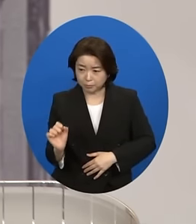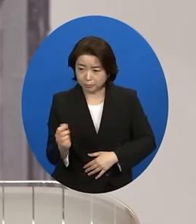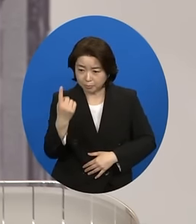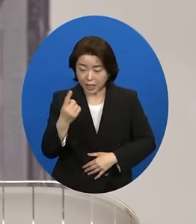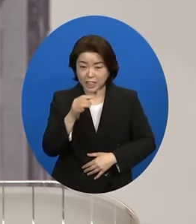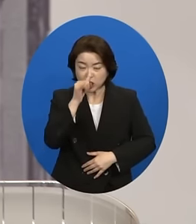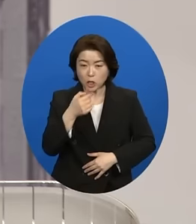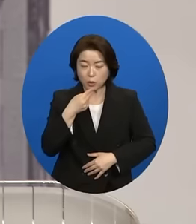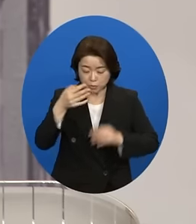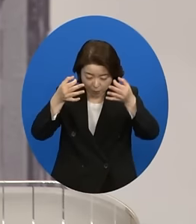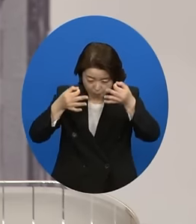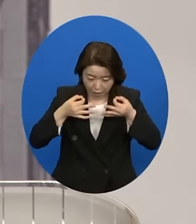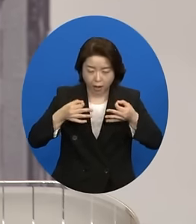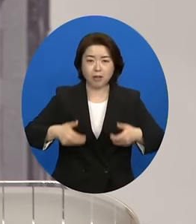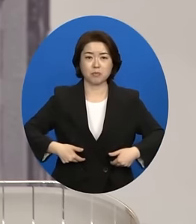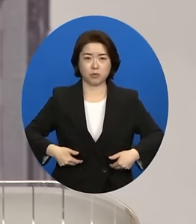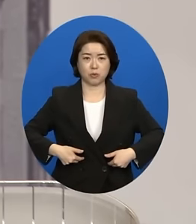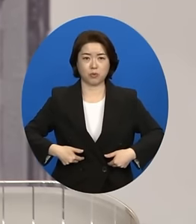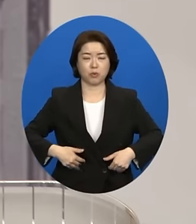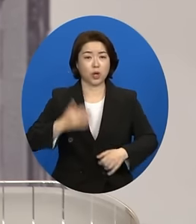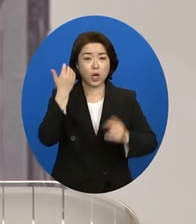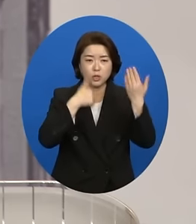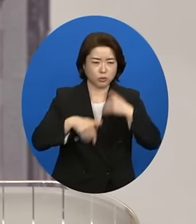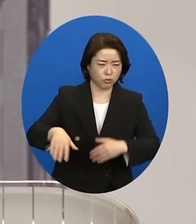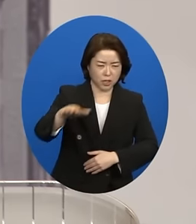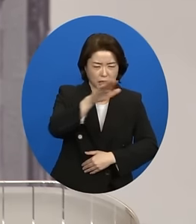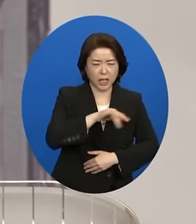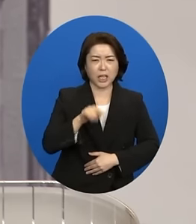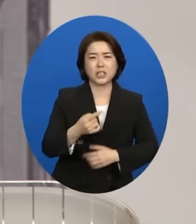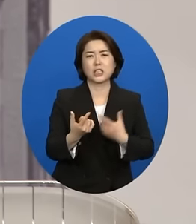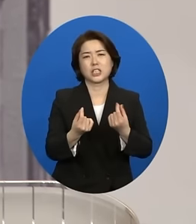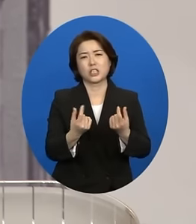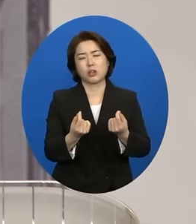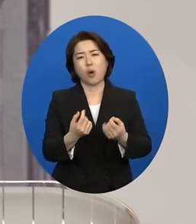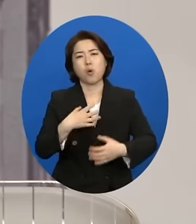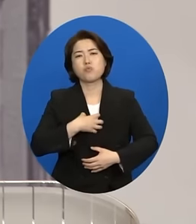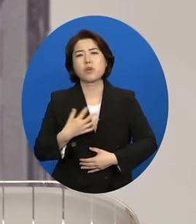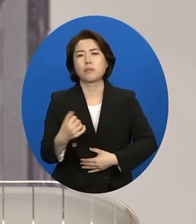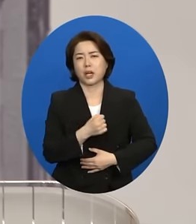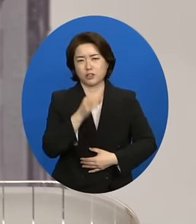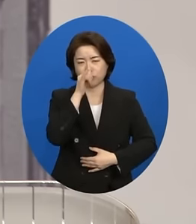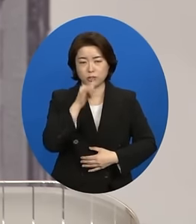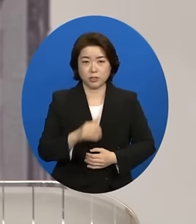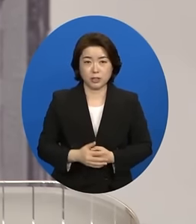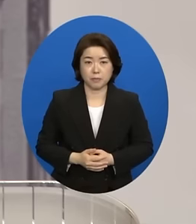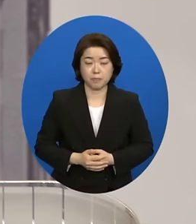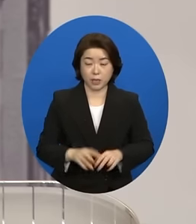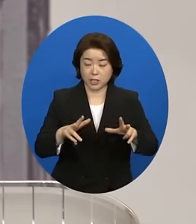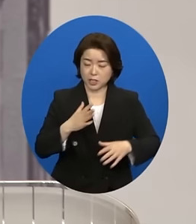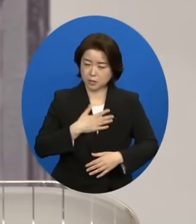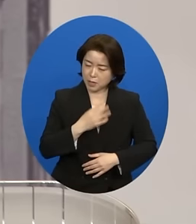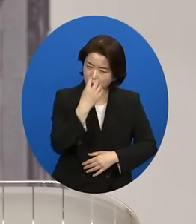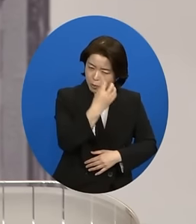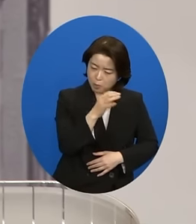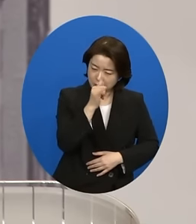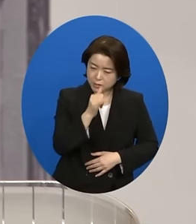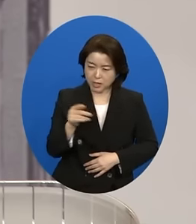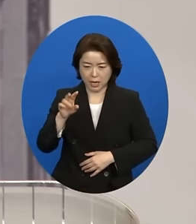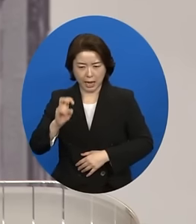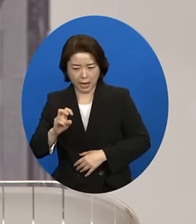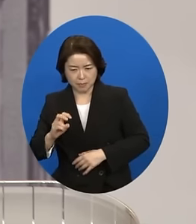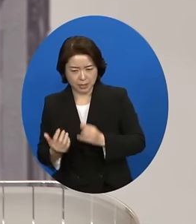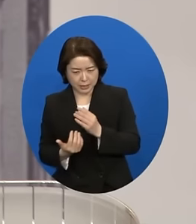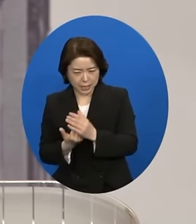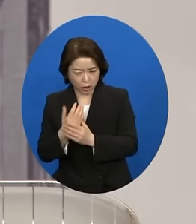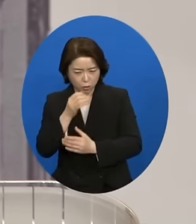됩니다. 누구나 이럴 위험성이 있기 때문에 그렇죠. 그렇다면 어떻게 내가 지금 이 교만한지, 이 암세포가 들어왔는지 어떻게 알 수 있을까?